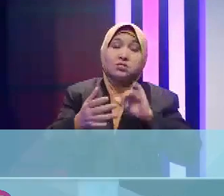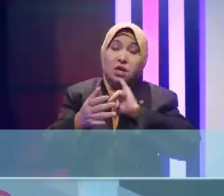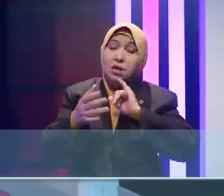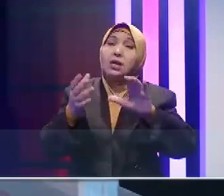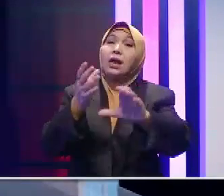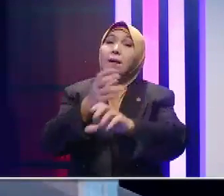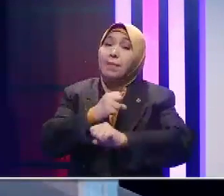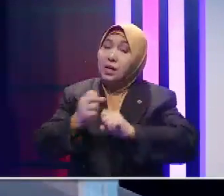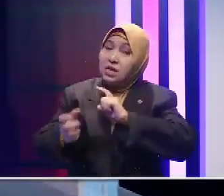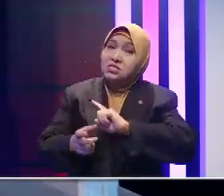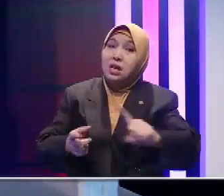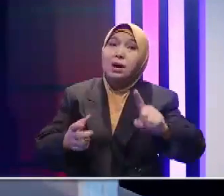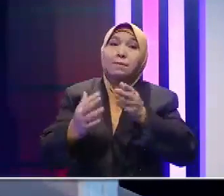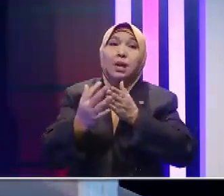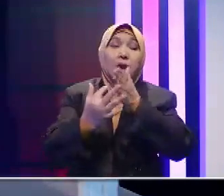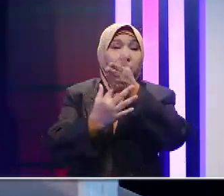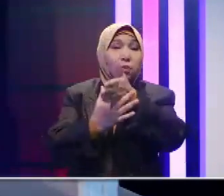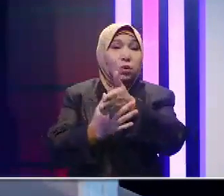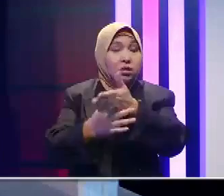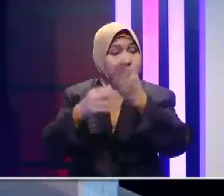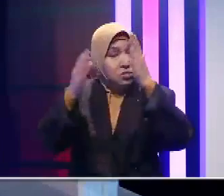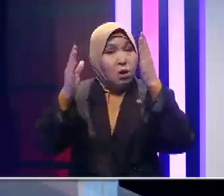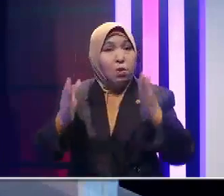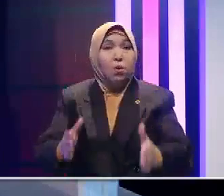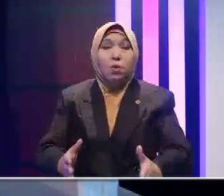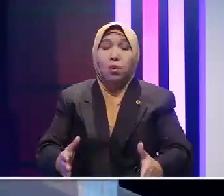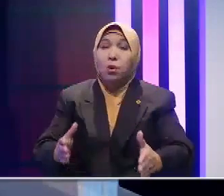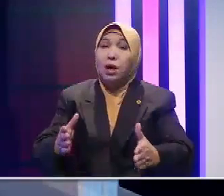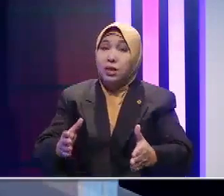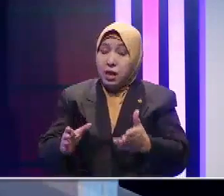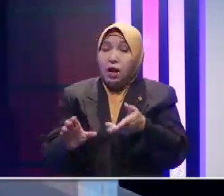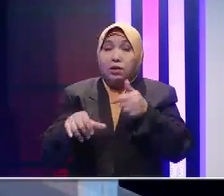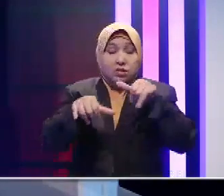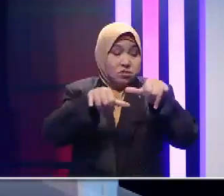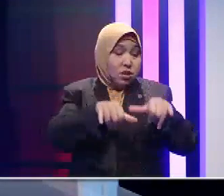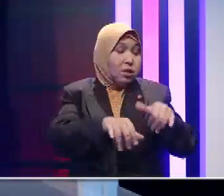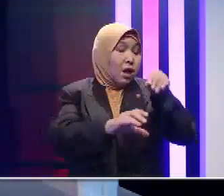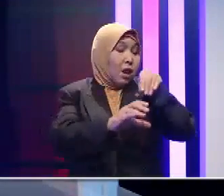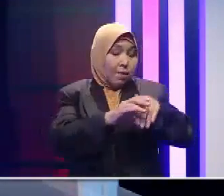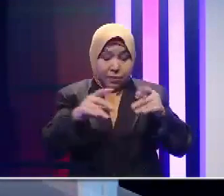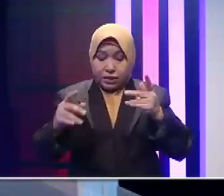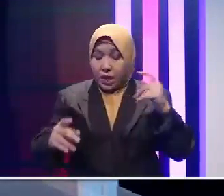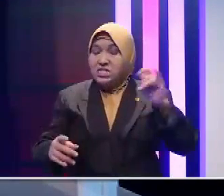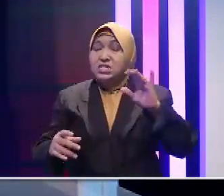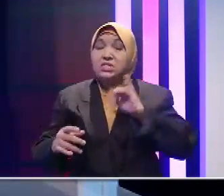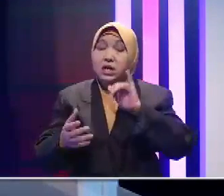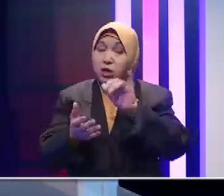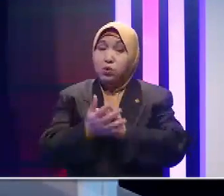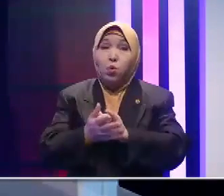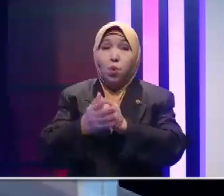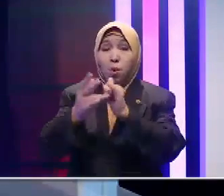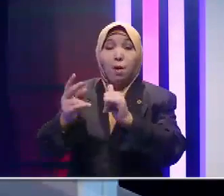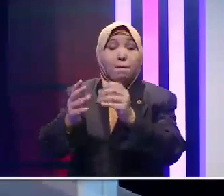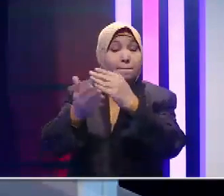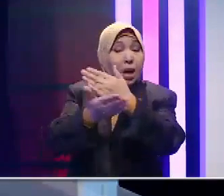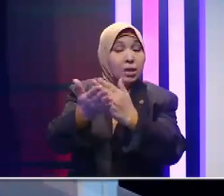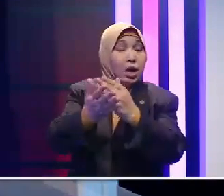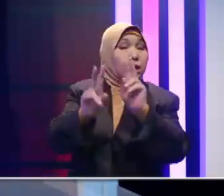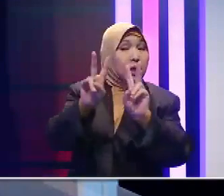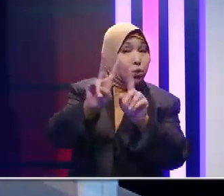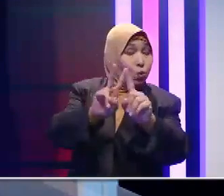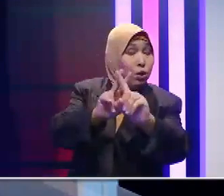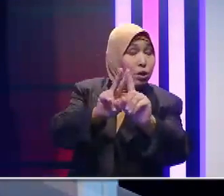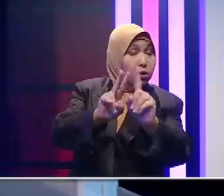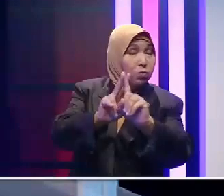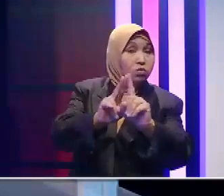sebenarnya. Saya dapat Islam melalui seorang pelanggan teksi saya. Masya-Allah. Ha, itulah dalam fasa kedua tu bila saya di